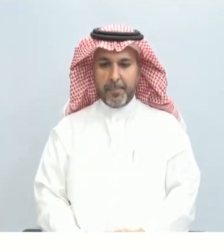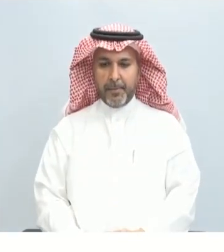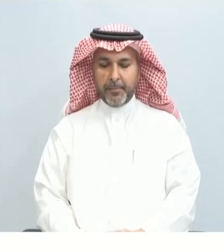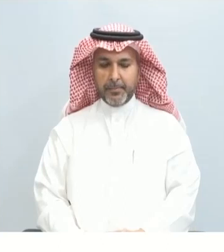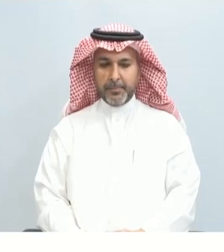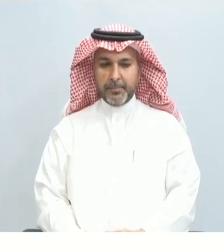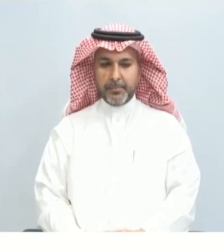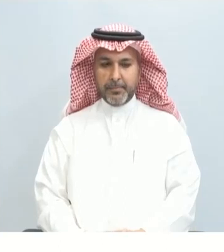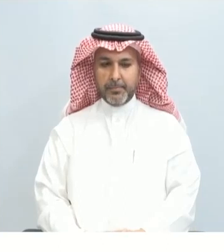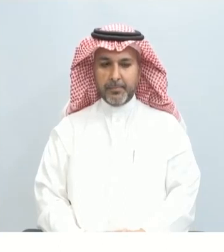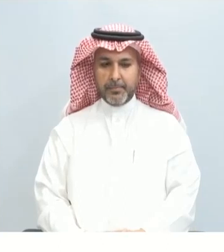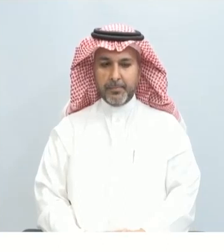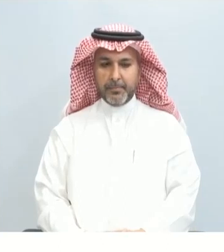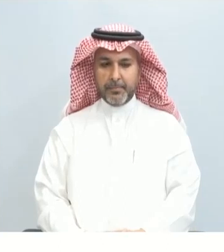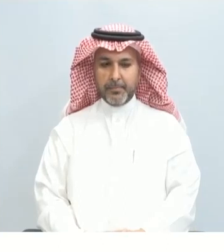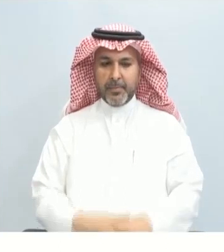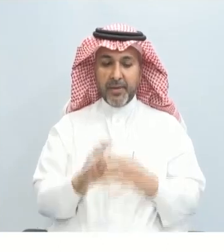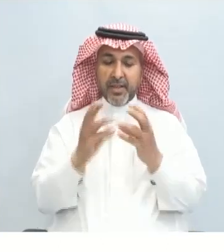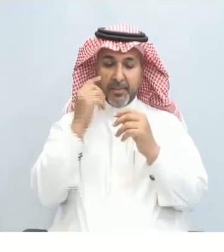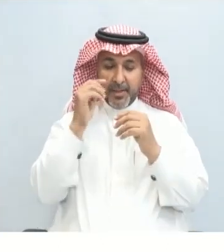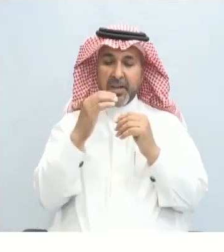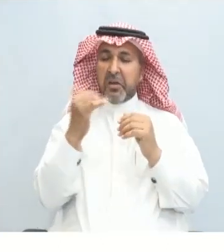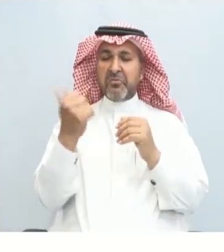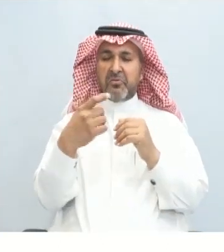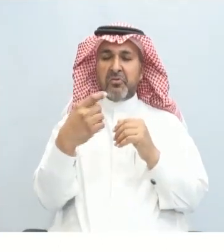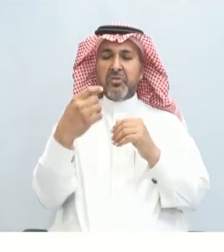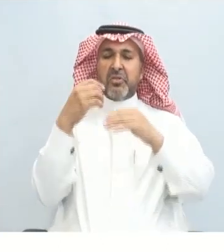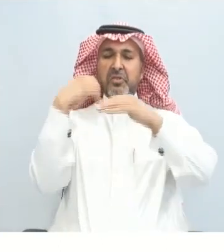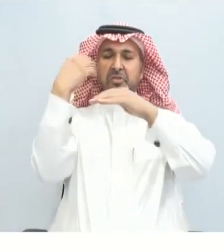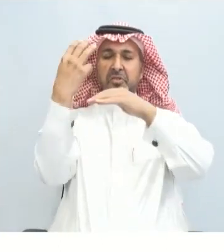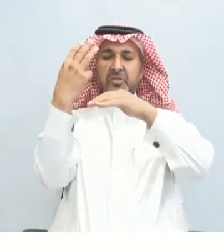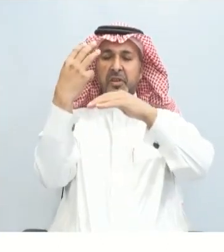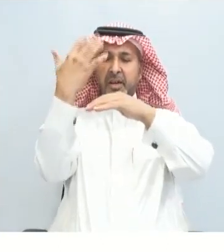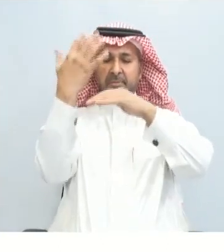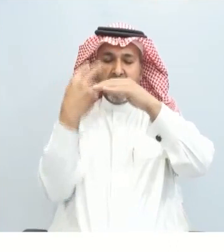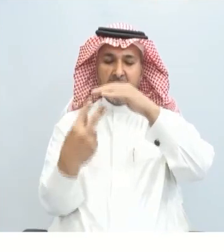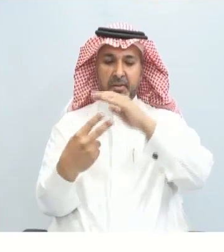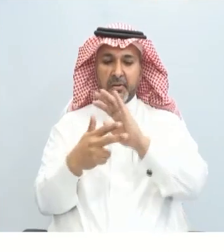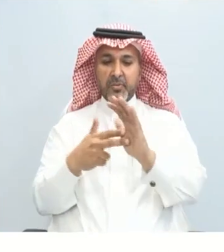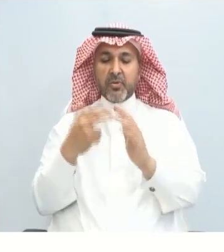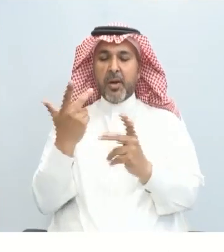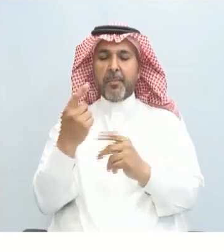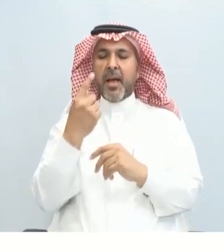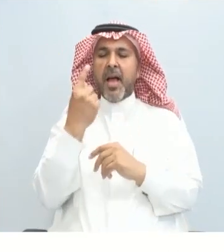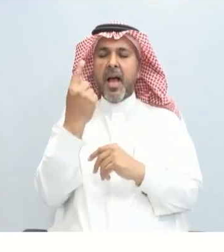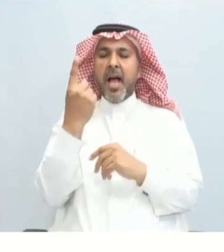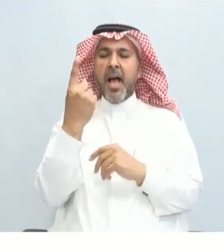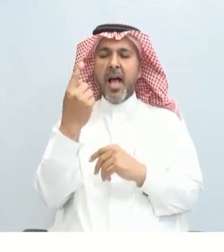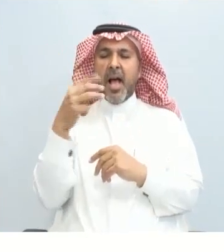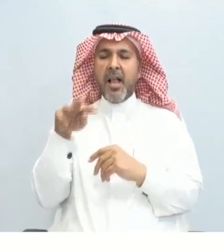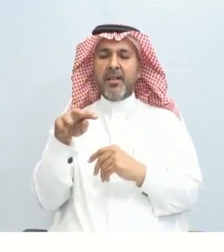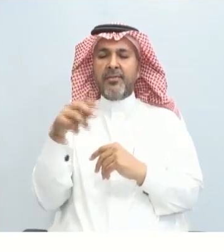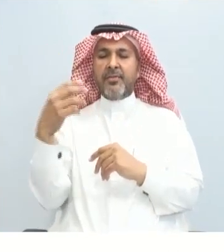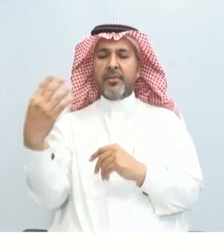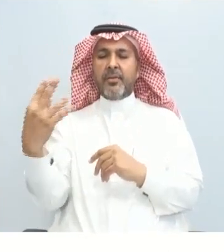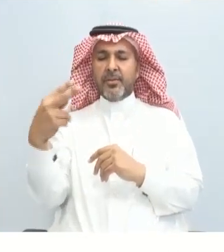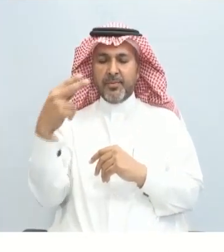والله 5 على 2 حيطلع معي الناتج يساوي كم 1024 كذا بشكل مباشر يعني الاله الحاسبه ما تقصر معانا